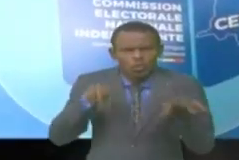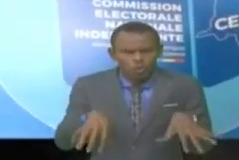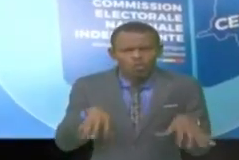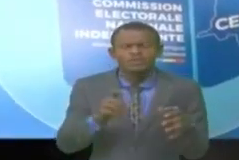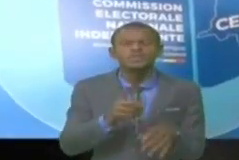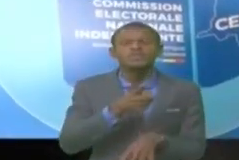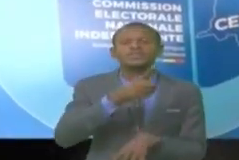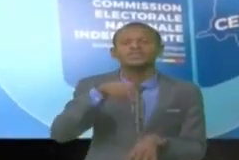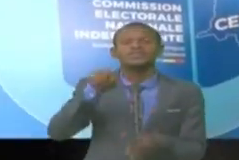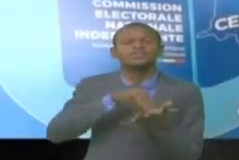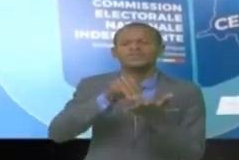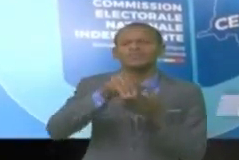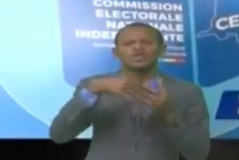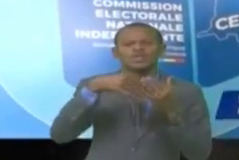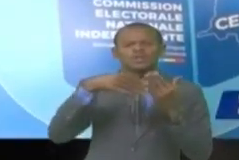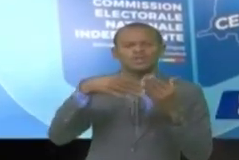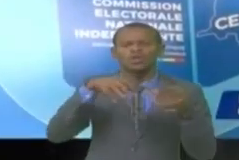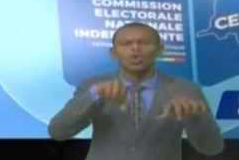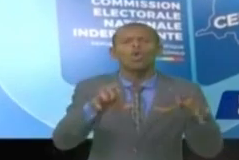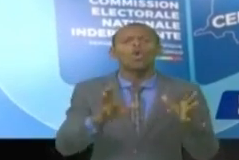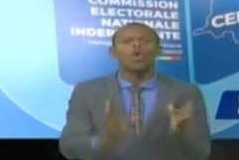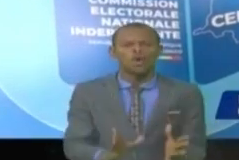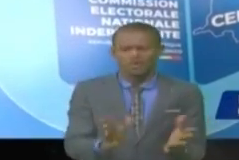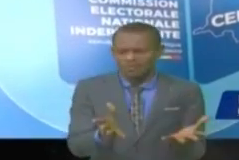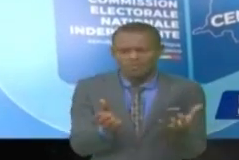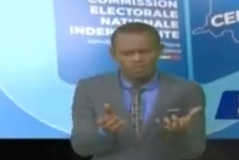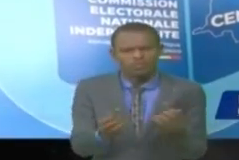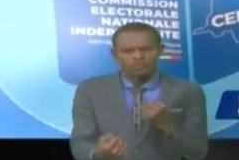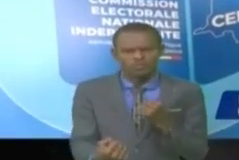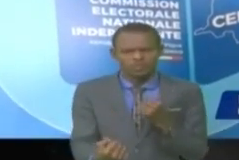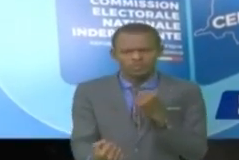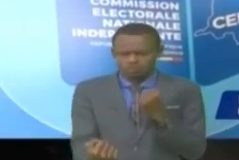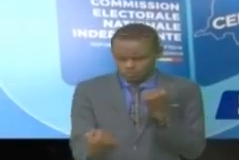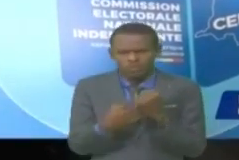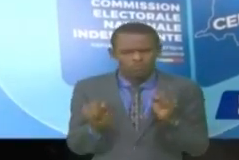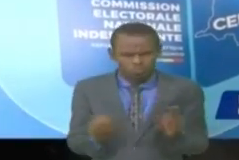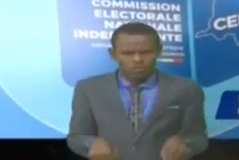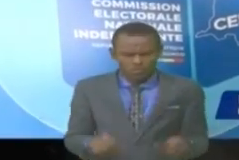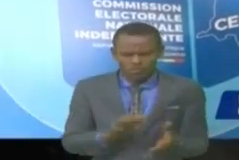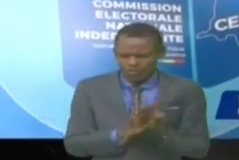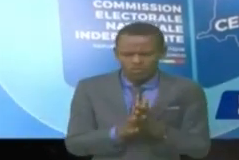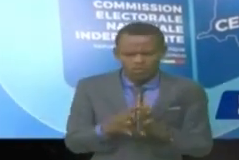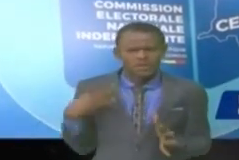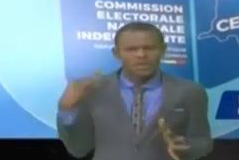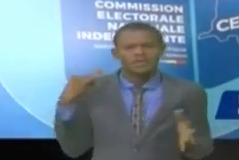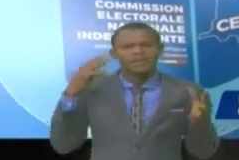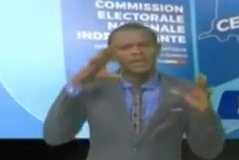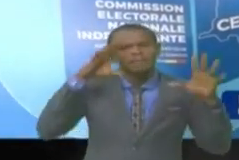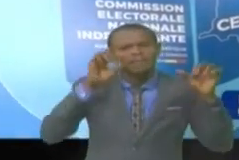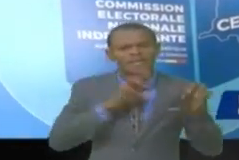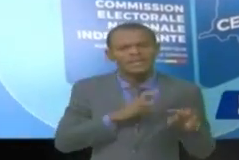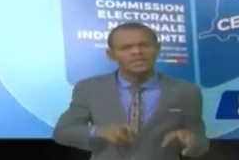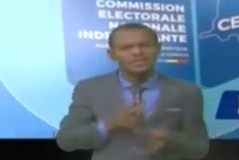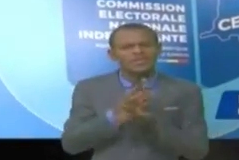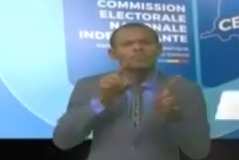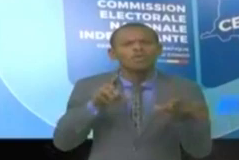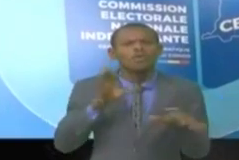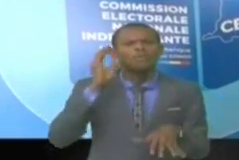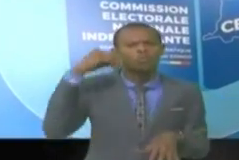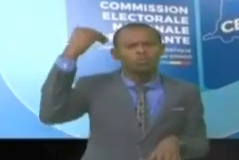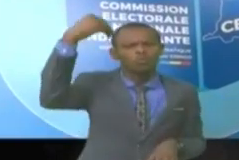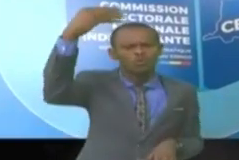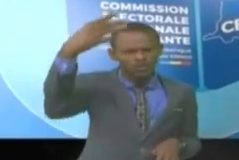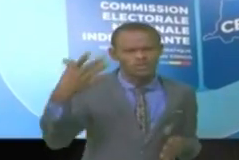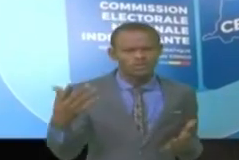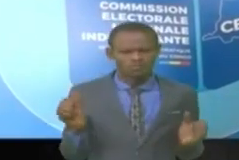Congolais vers l'avant ces 5 prochaines années? Donc non, je veux être cette personne, je veux être ce président qui va présider ce